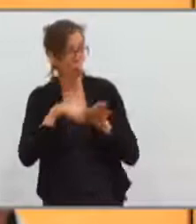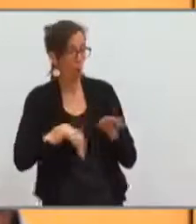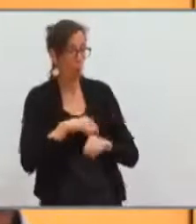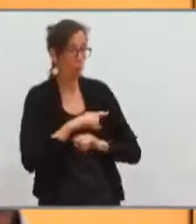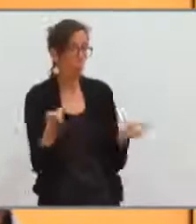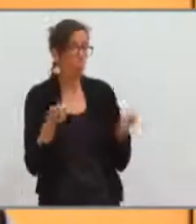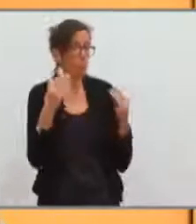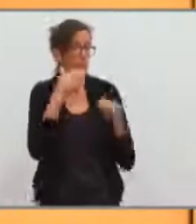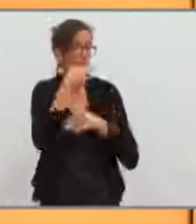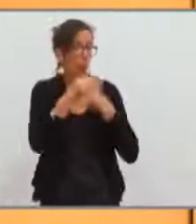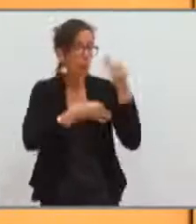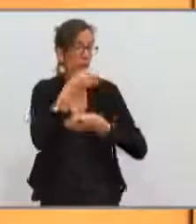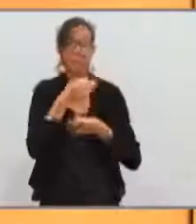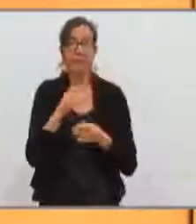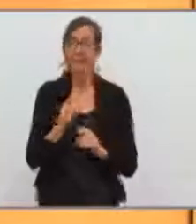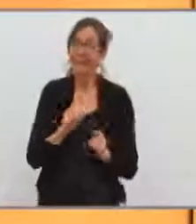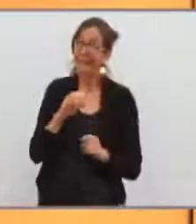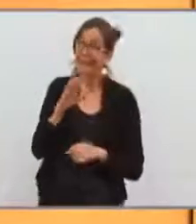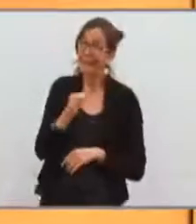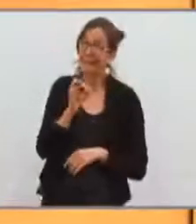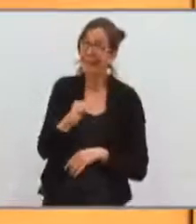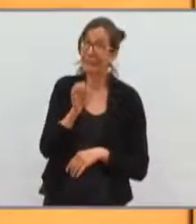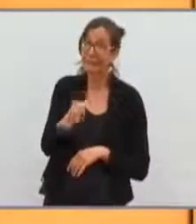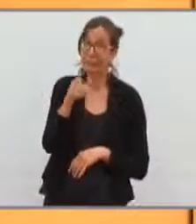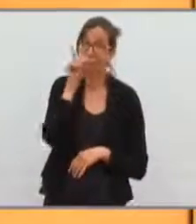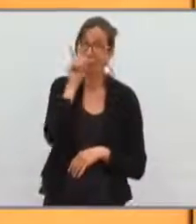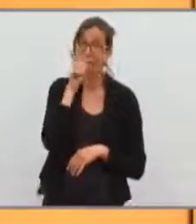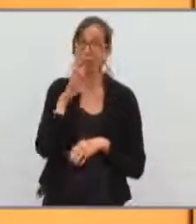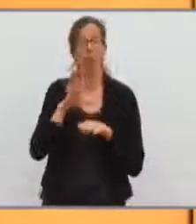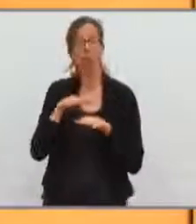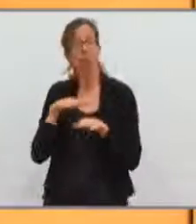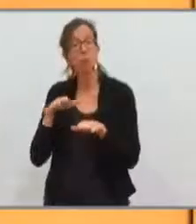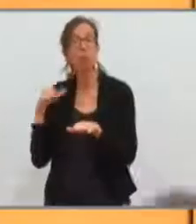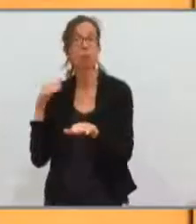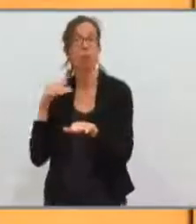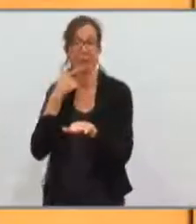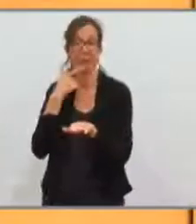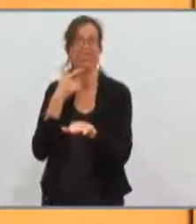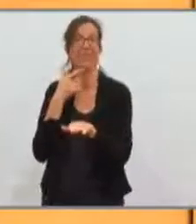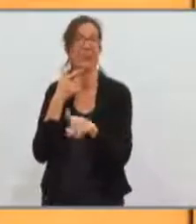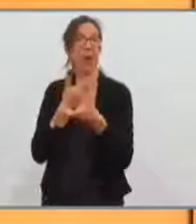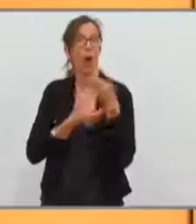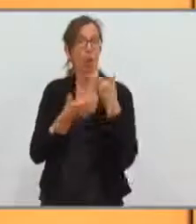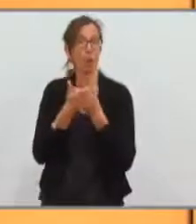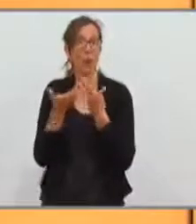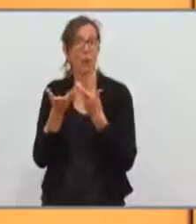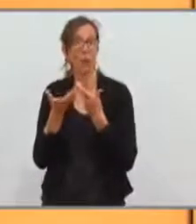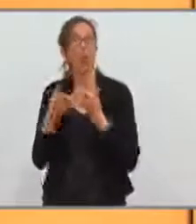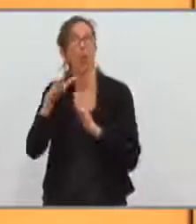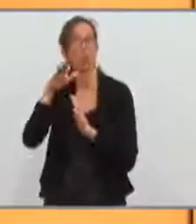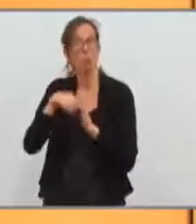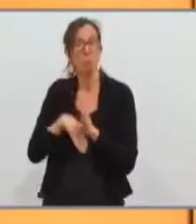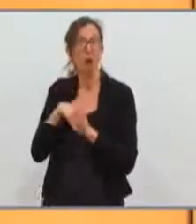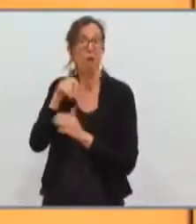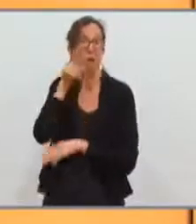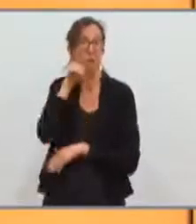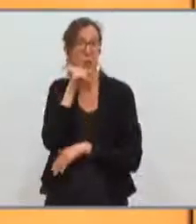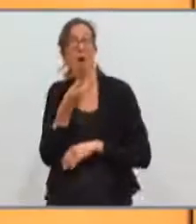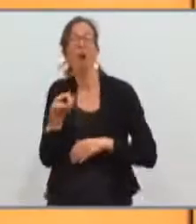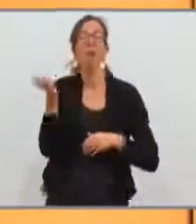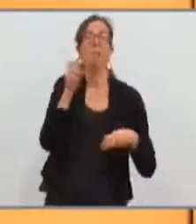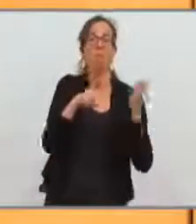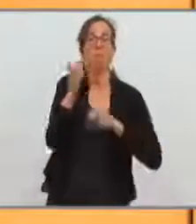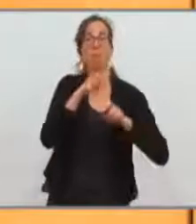de circulation, parce que ça évite d'avoir beaucoup plus de véhicules sur la voie routière. Et il y a aussi ces problèmes de pollution que vous